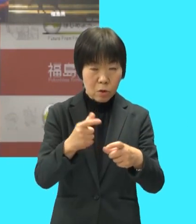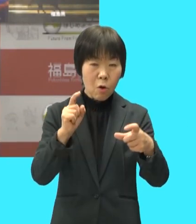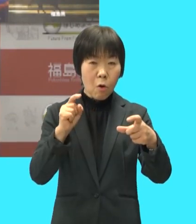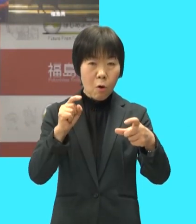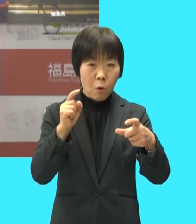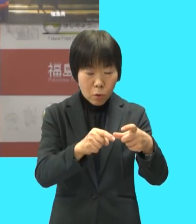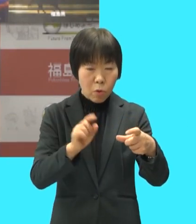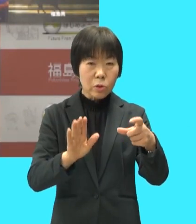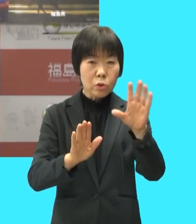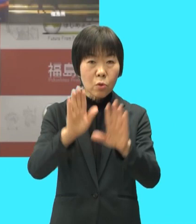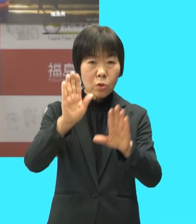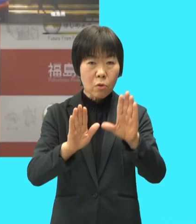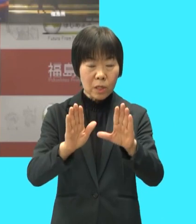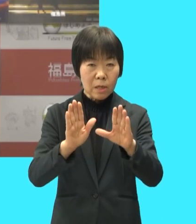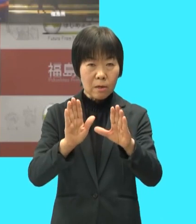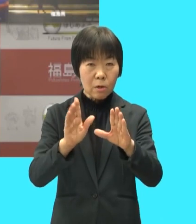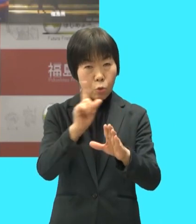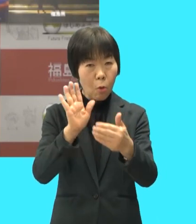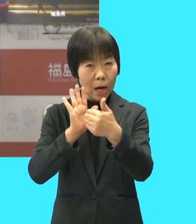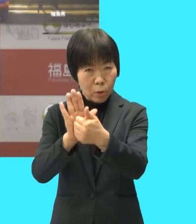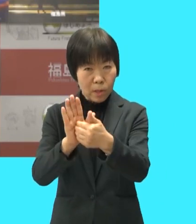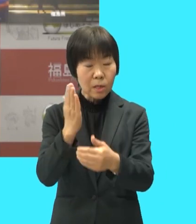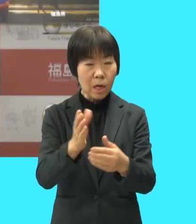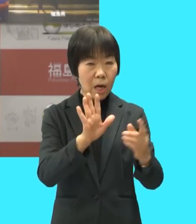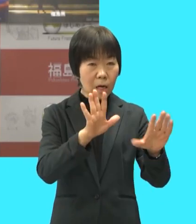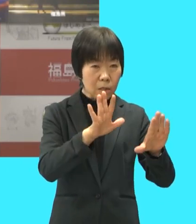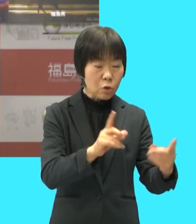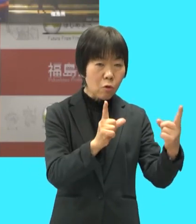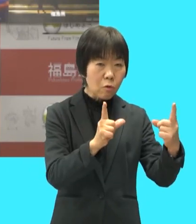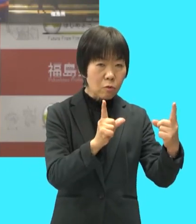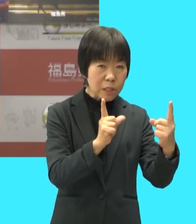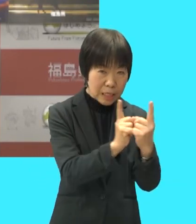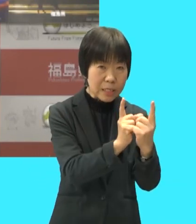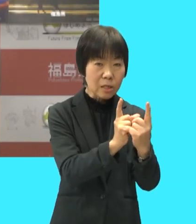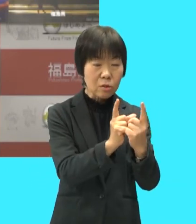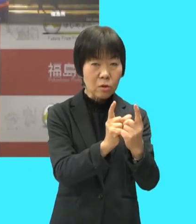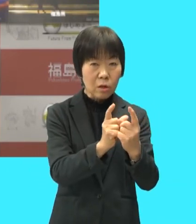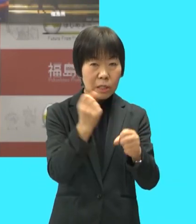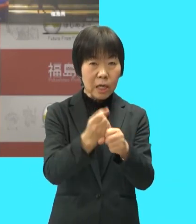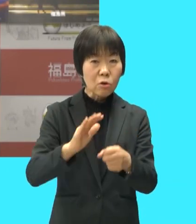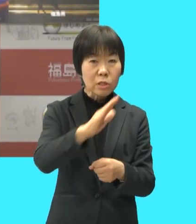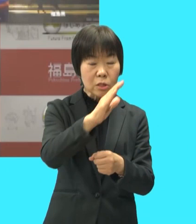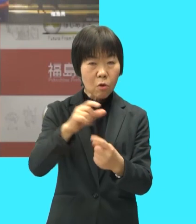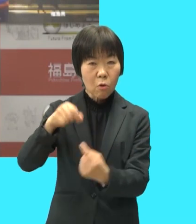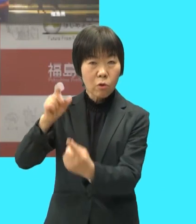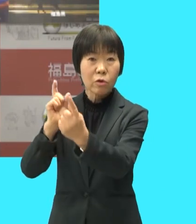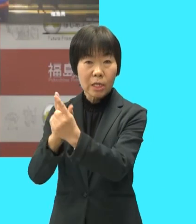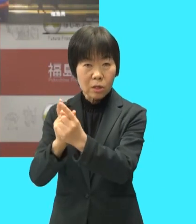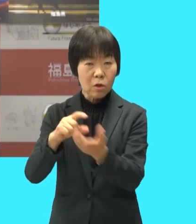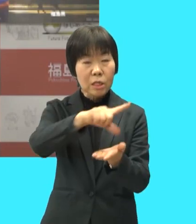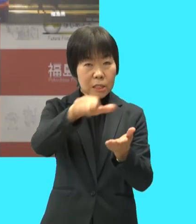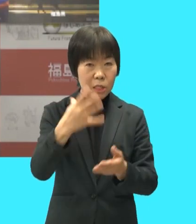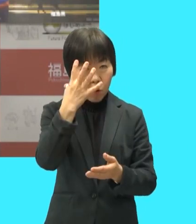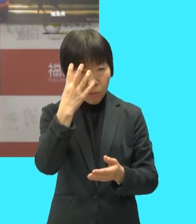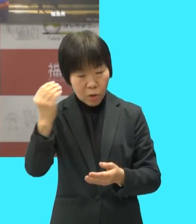この状況にどう歯止めをかけるか、少子化対策、産業振興、雇用対策、あるいは地域の魅